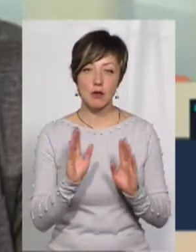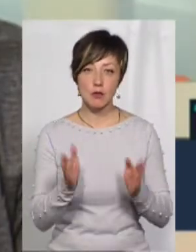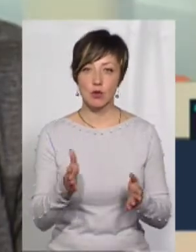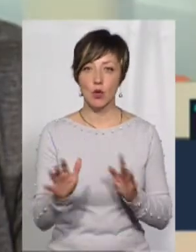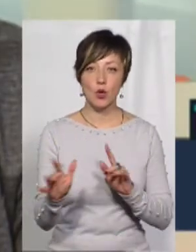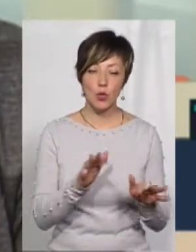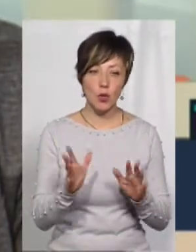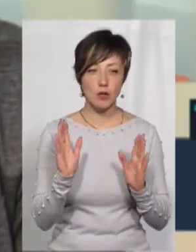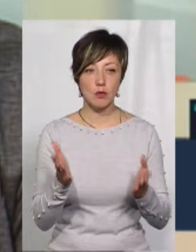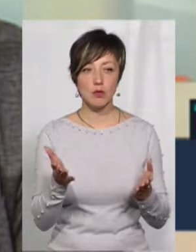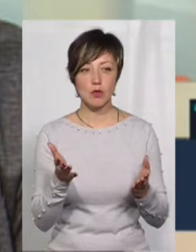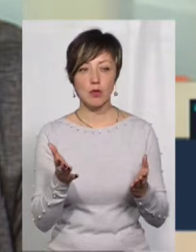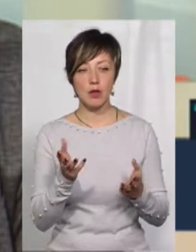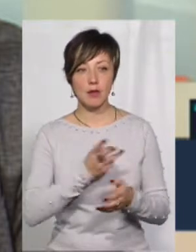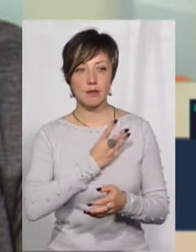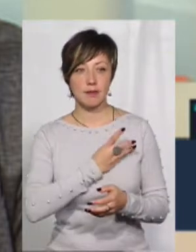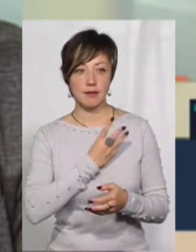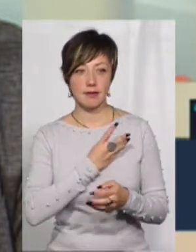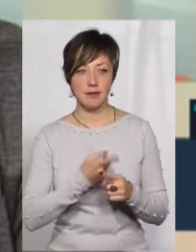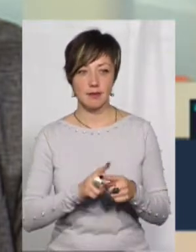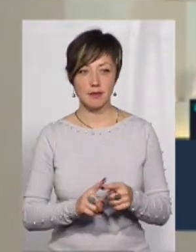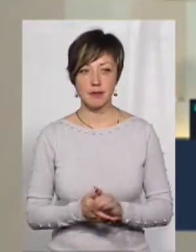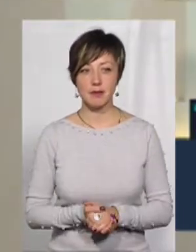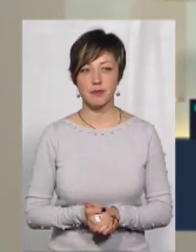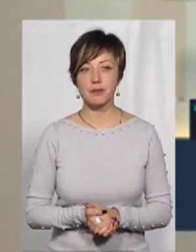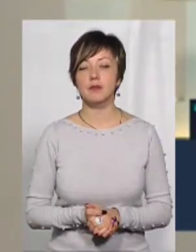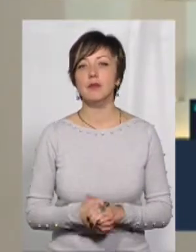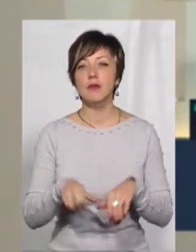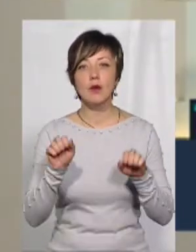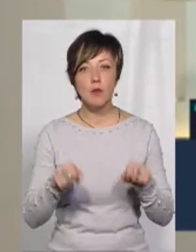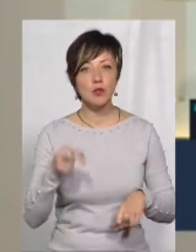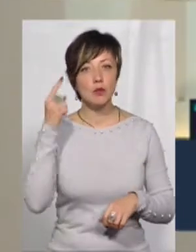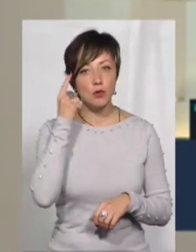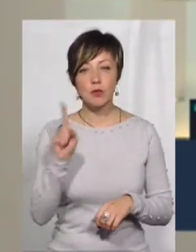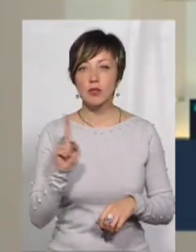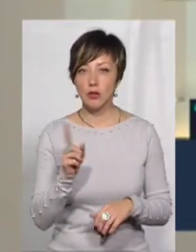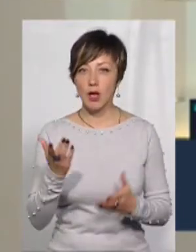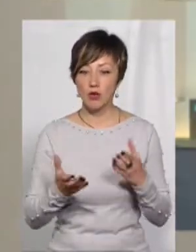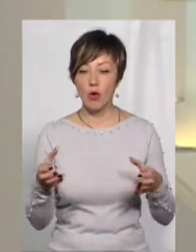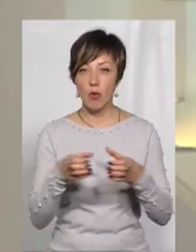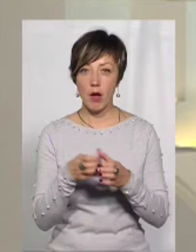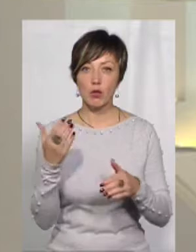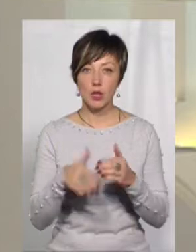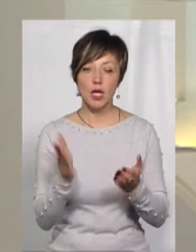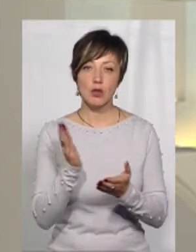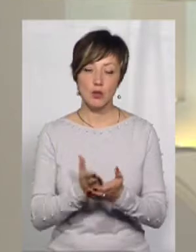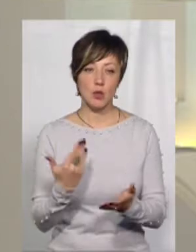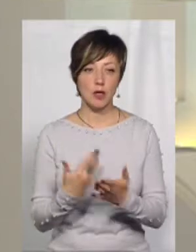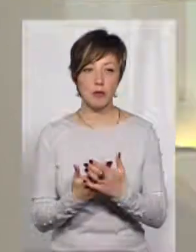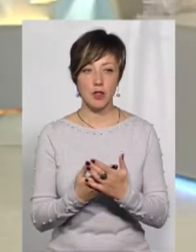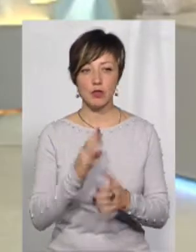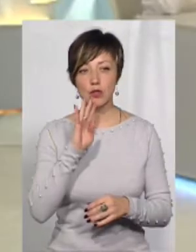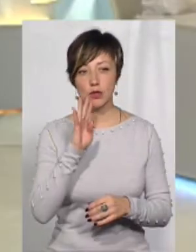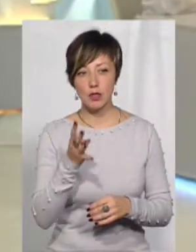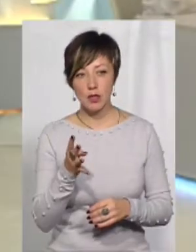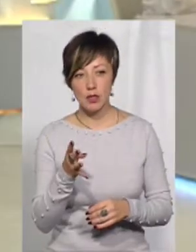будуть рухати, які будуть горіти очі, отак от скажемо. Ну, насправді можна подумати, що якщо громада вже існує, наприклад,